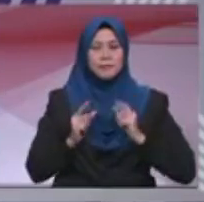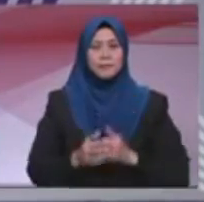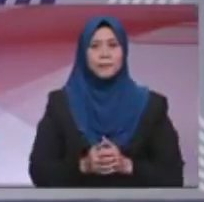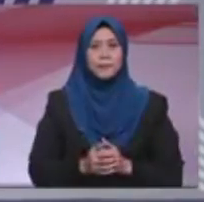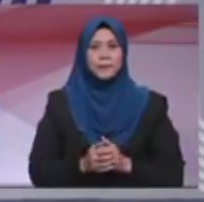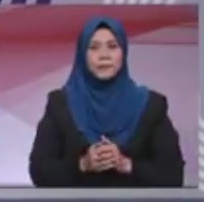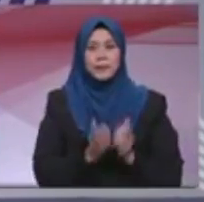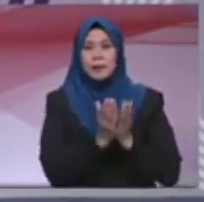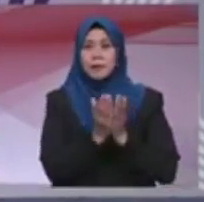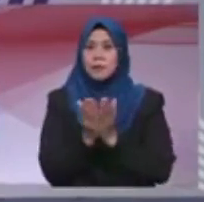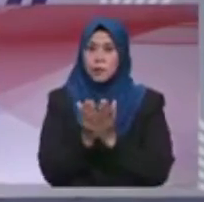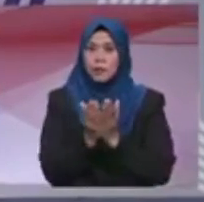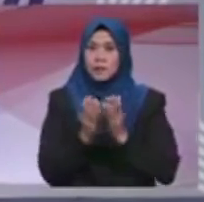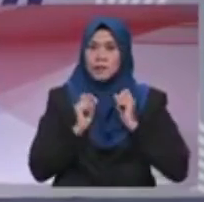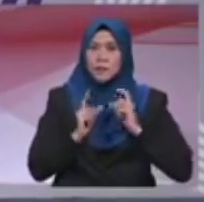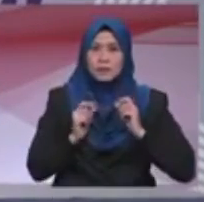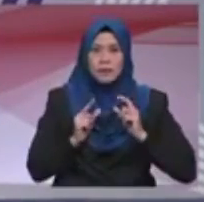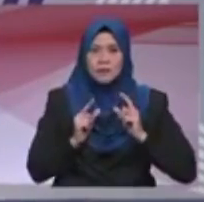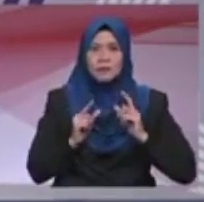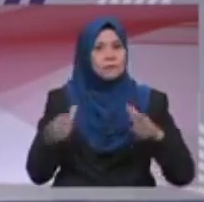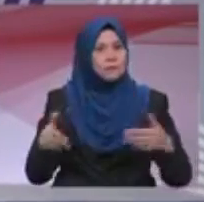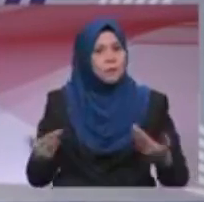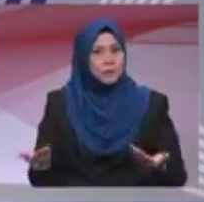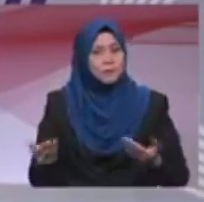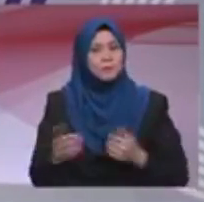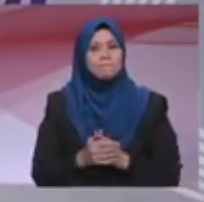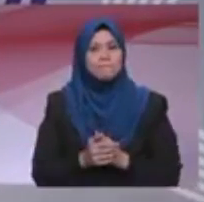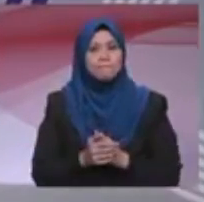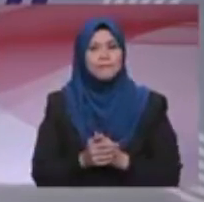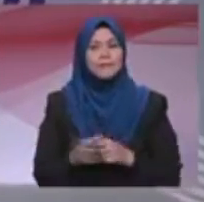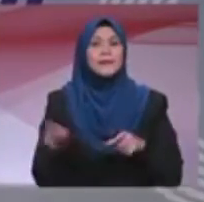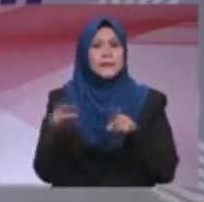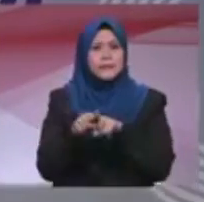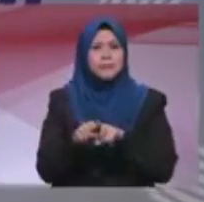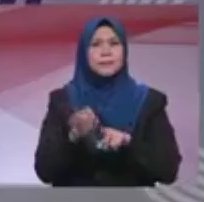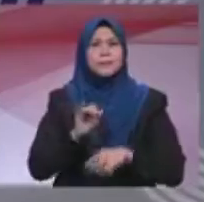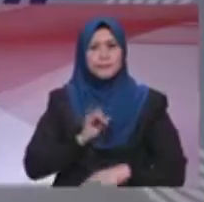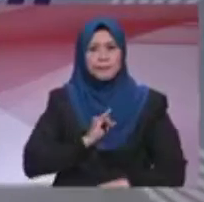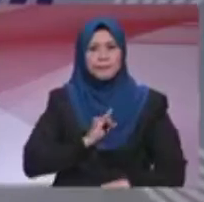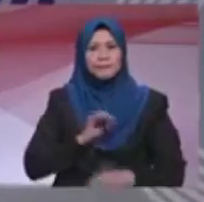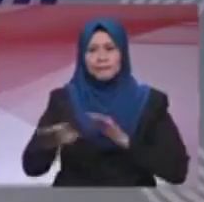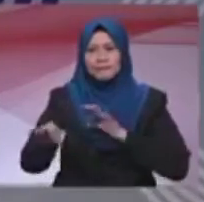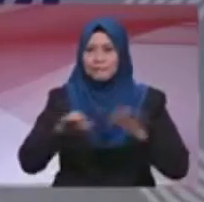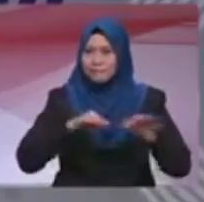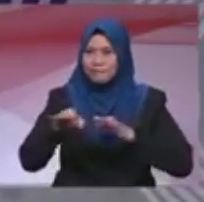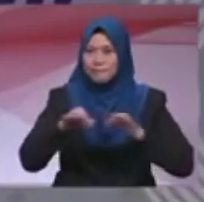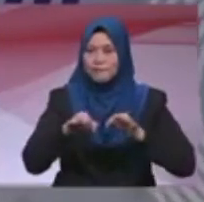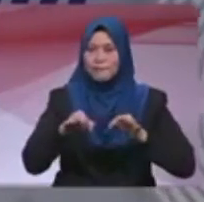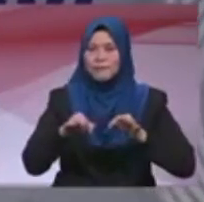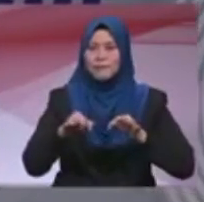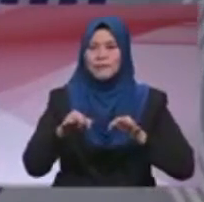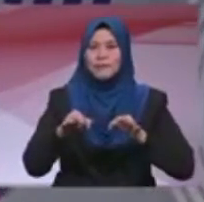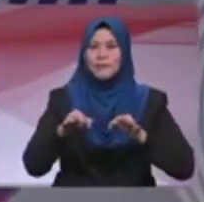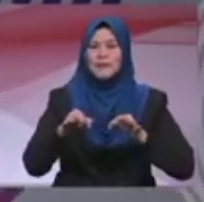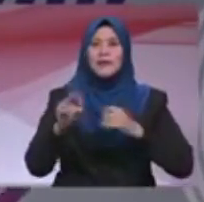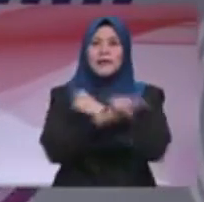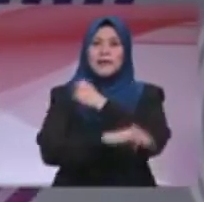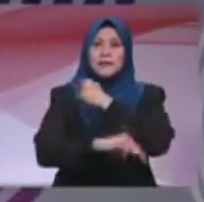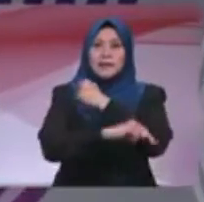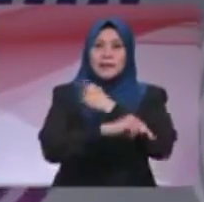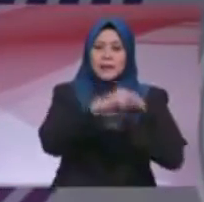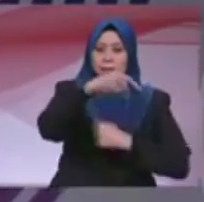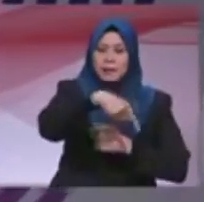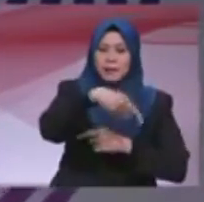Berkaitan dengan sekolah swasta, seperti mana yang saya jelaskan tadi, yang kita benarkan di negeri